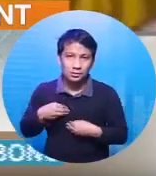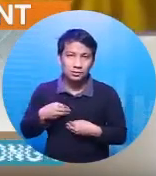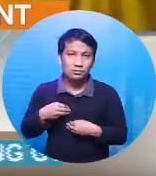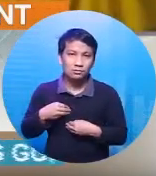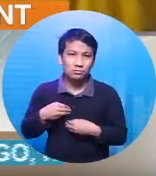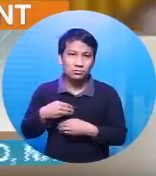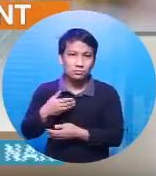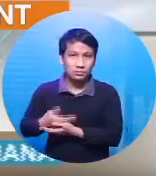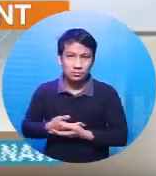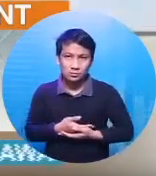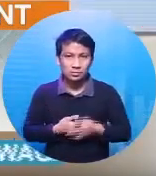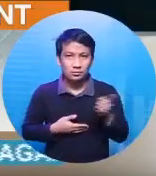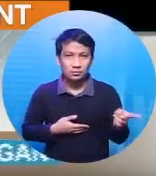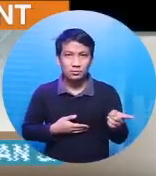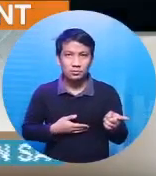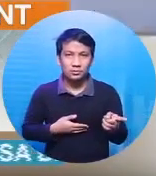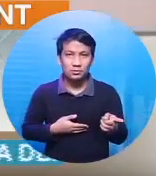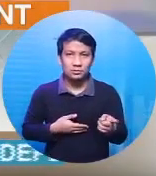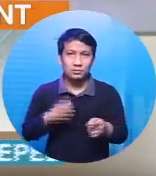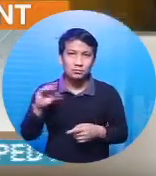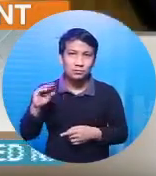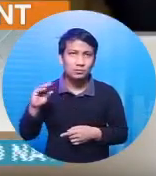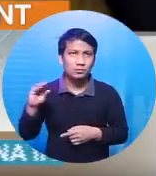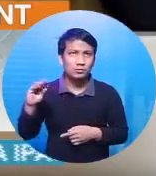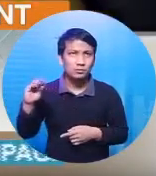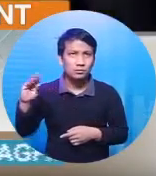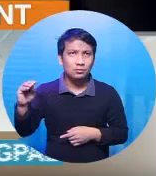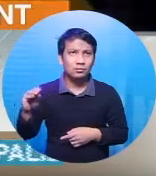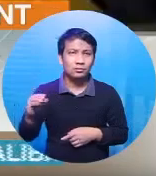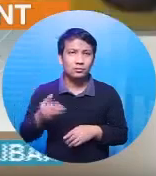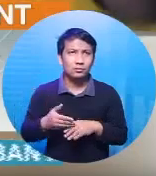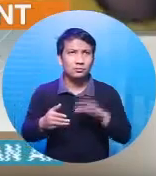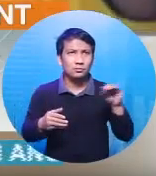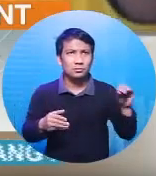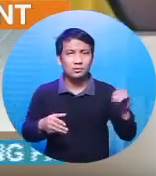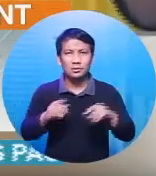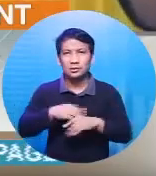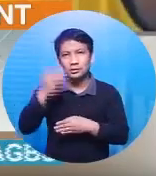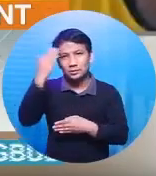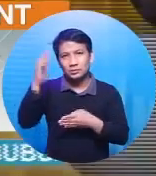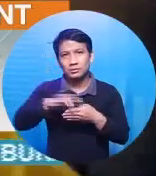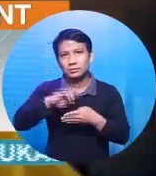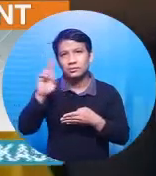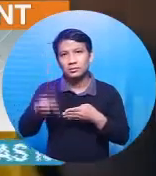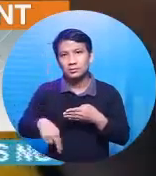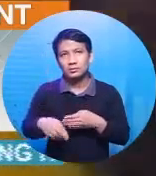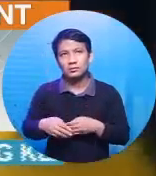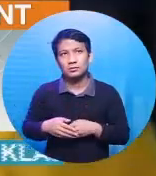yung sinasabi niya kuda siya ng kuda, hindi pa yan nalalaman kung anong resulta.